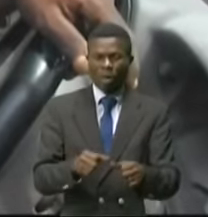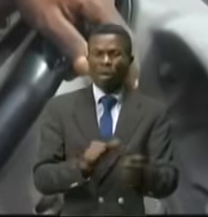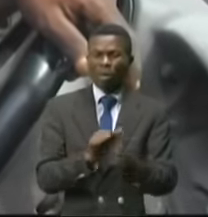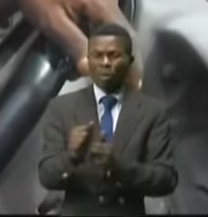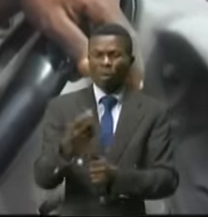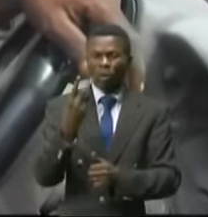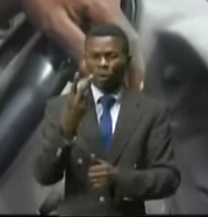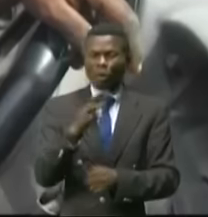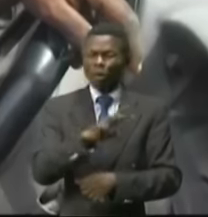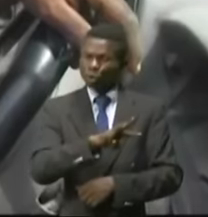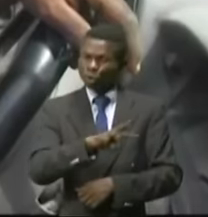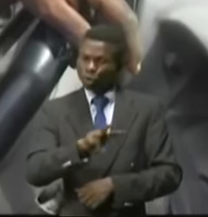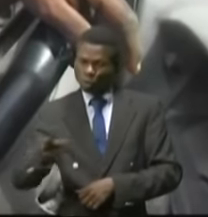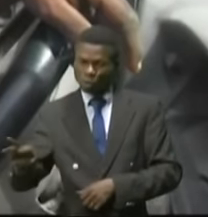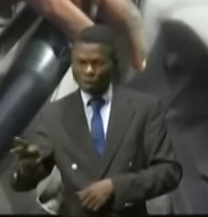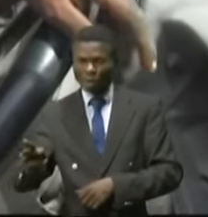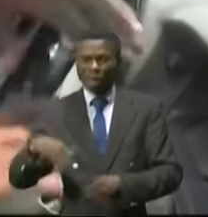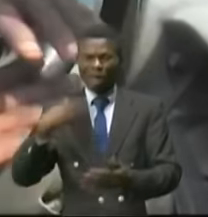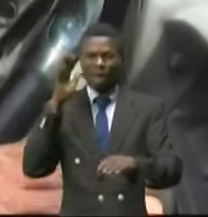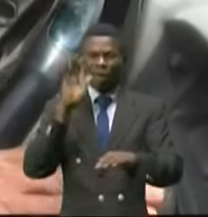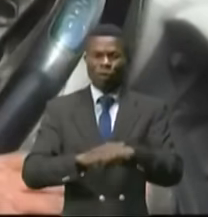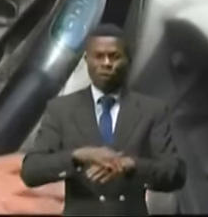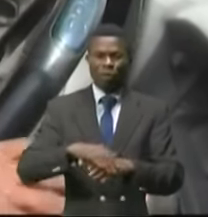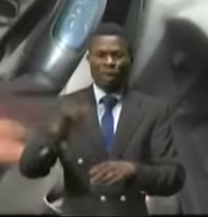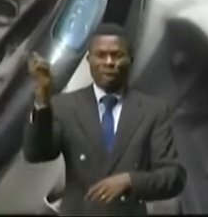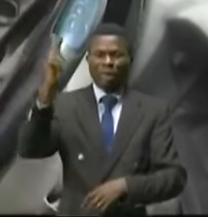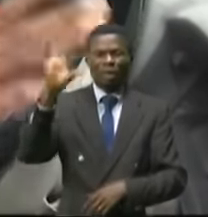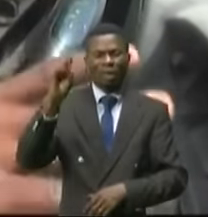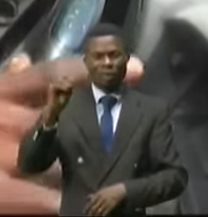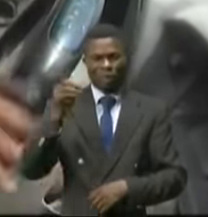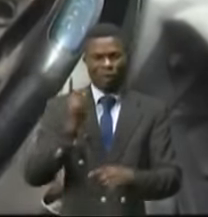à 3 heures pour arriver à Kintambo.